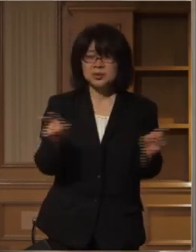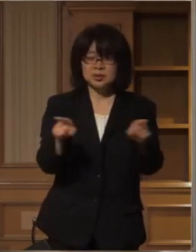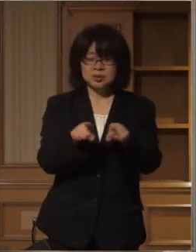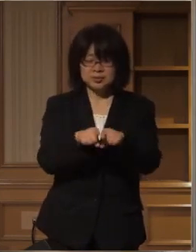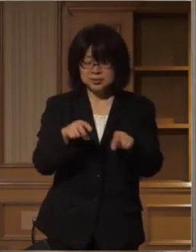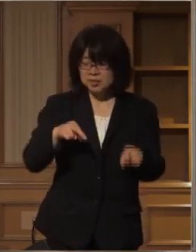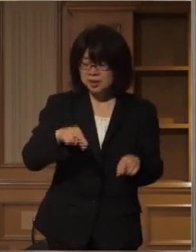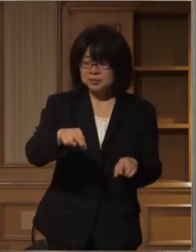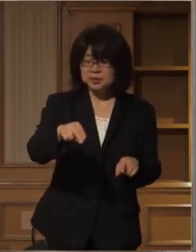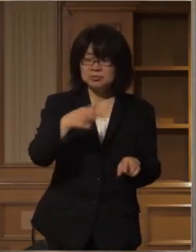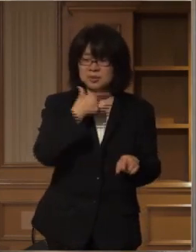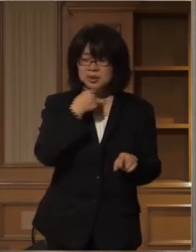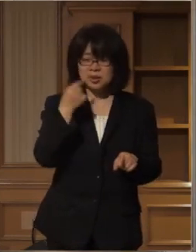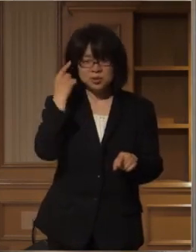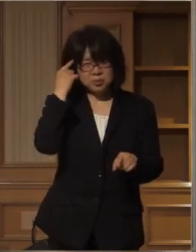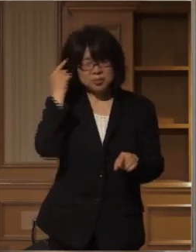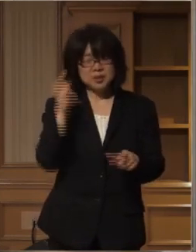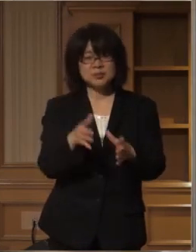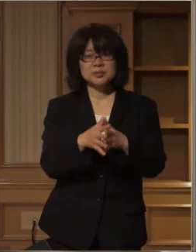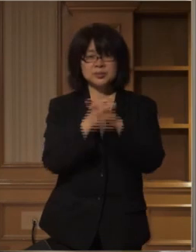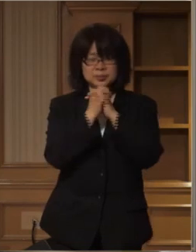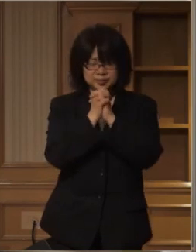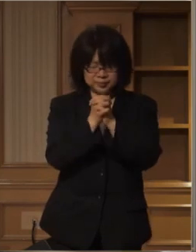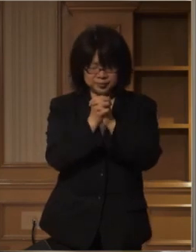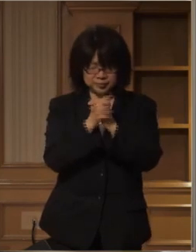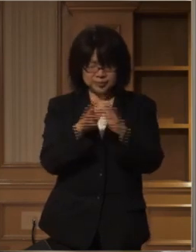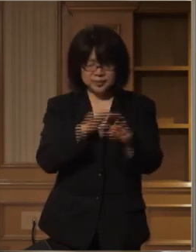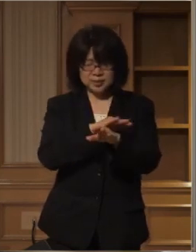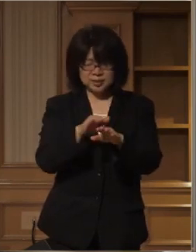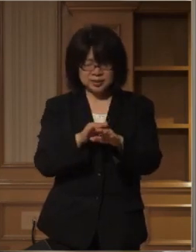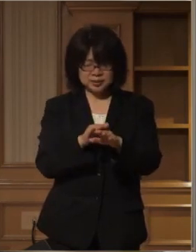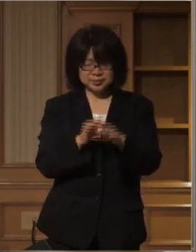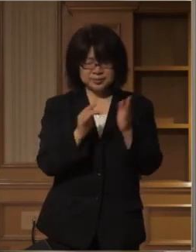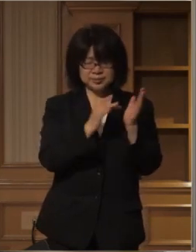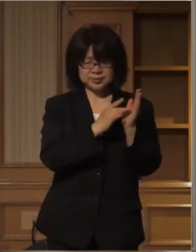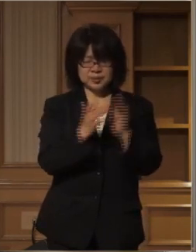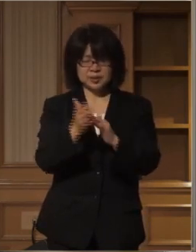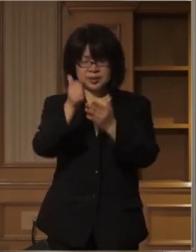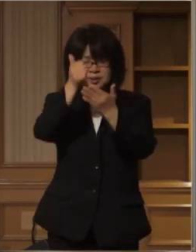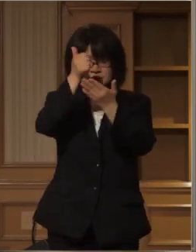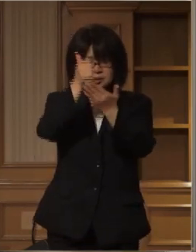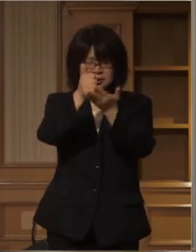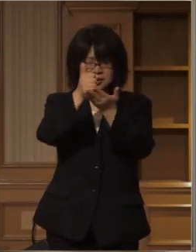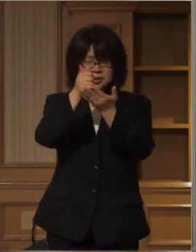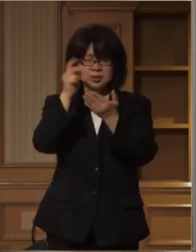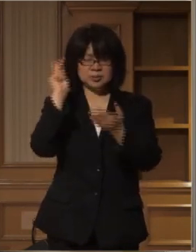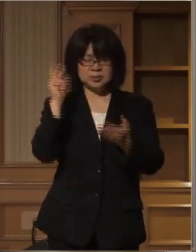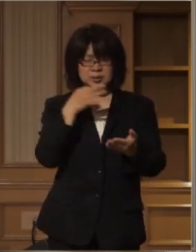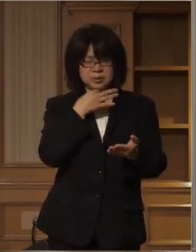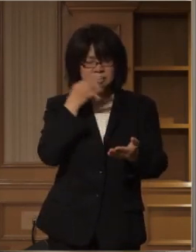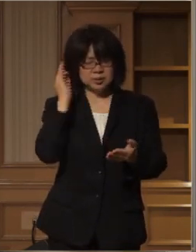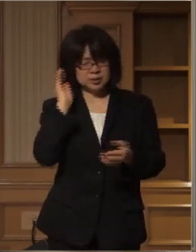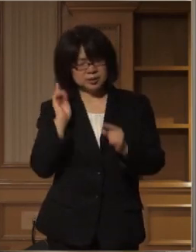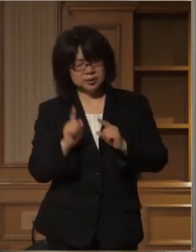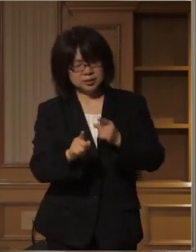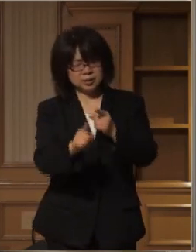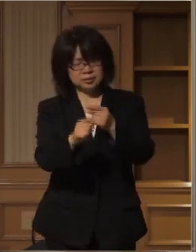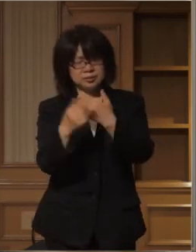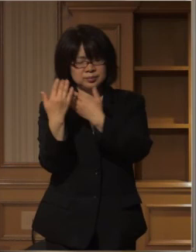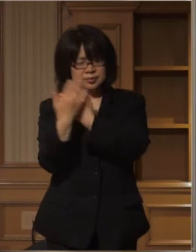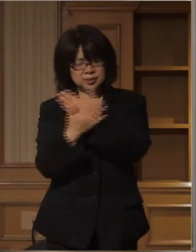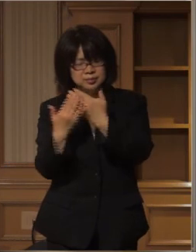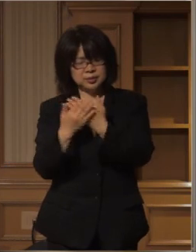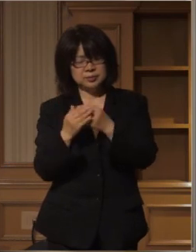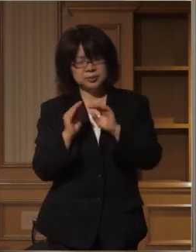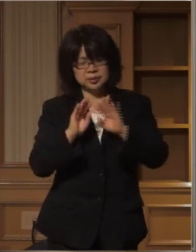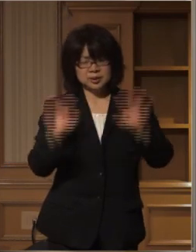お祈りします。愛する様、本当に主が御声に聞き従うという、その恵みを私たちに開